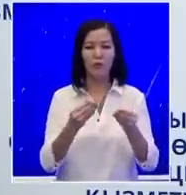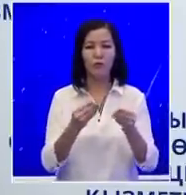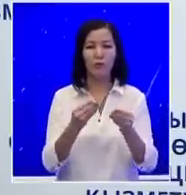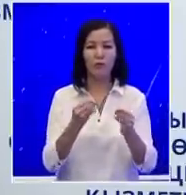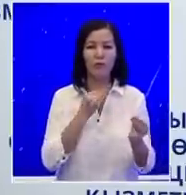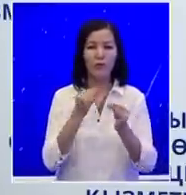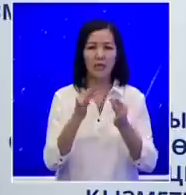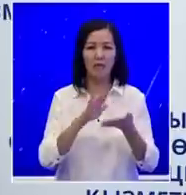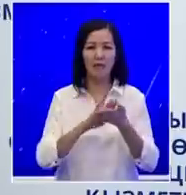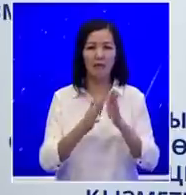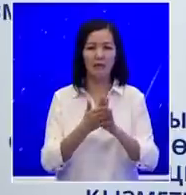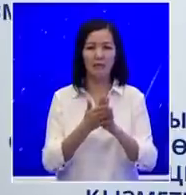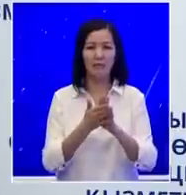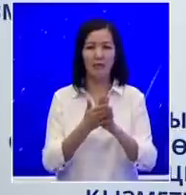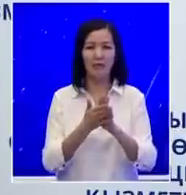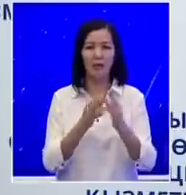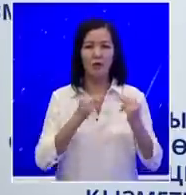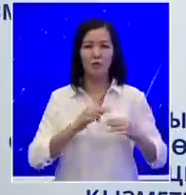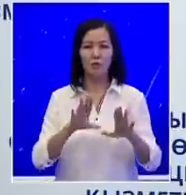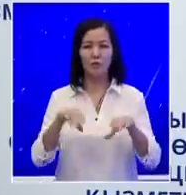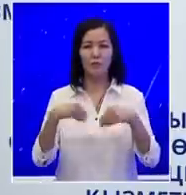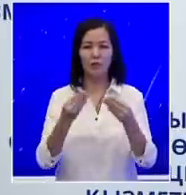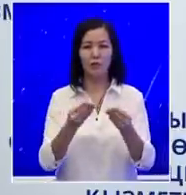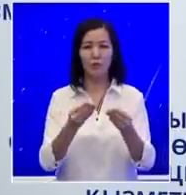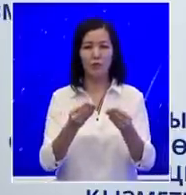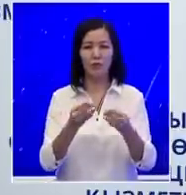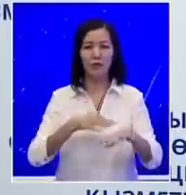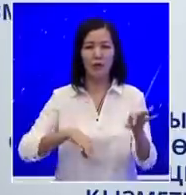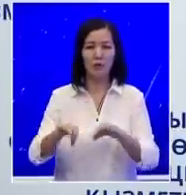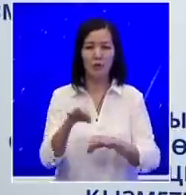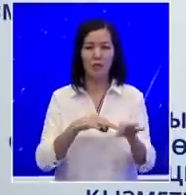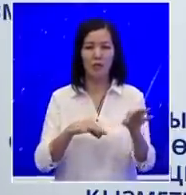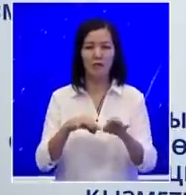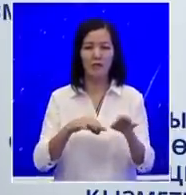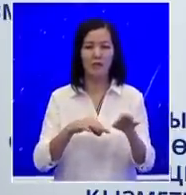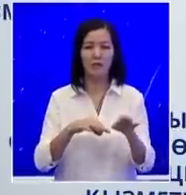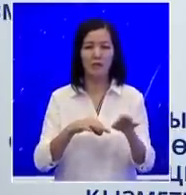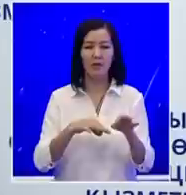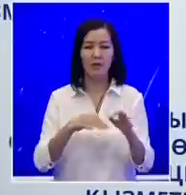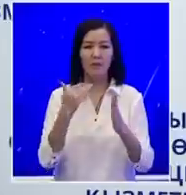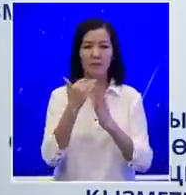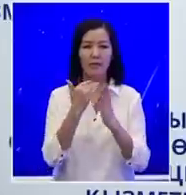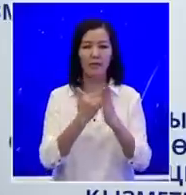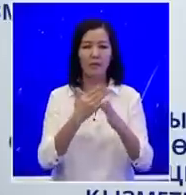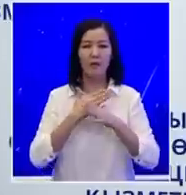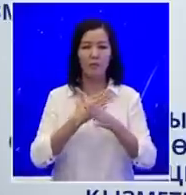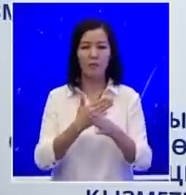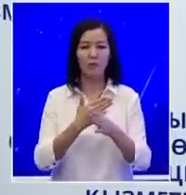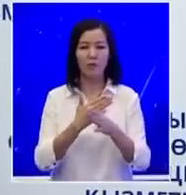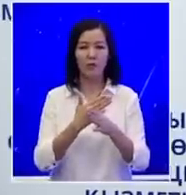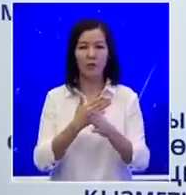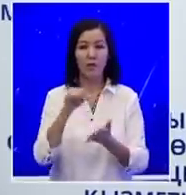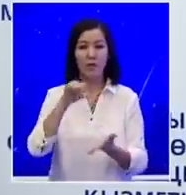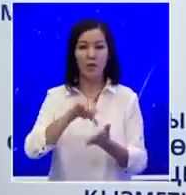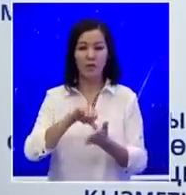сөйлесіп, сол жұмыс беруші дорожный картадағы проект, жол картасындағы бойынша проекттарға